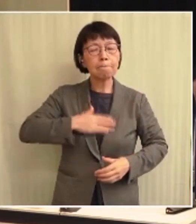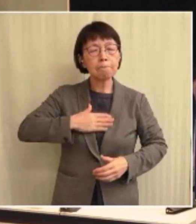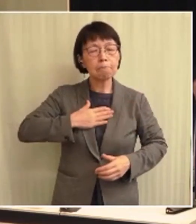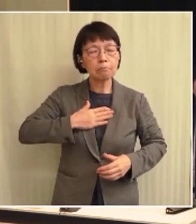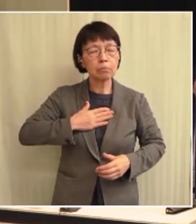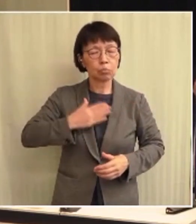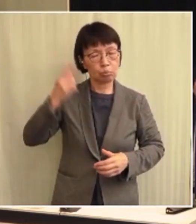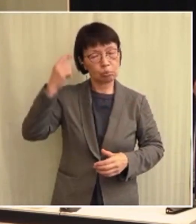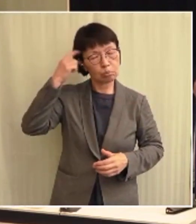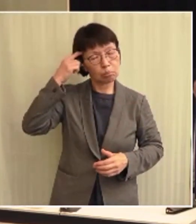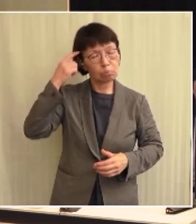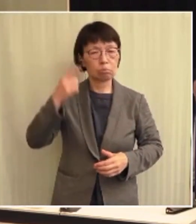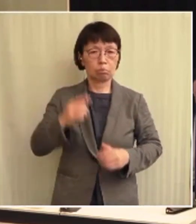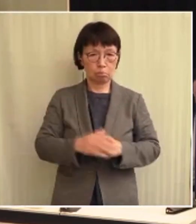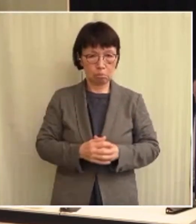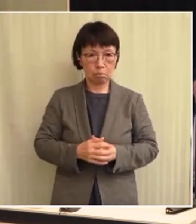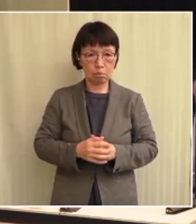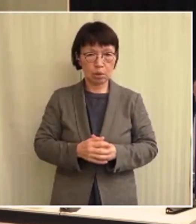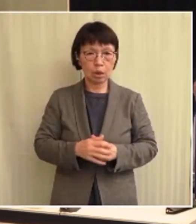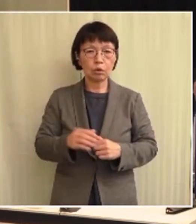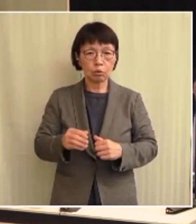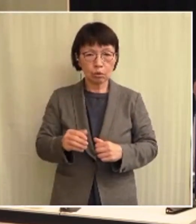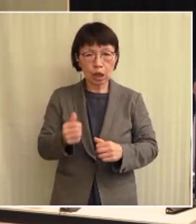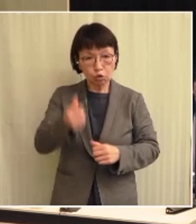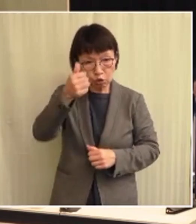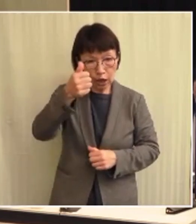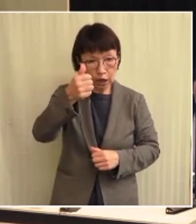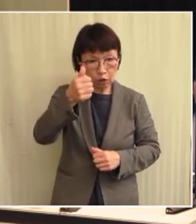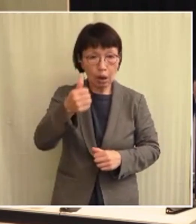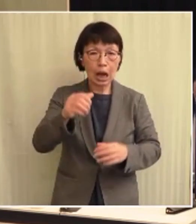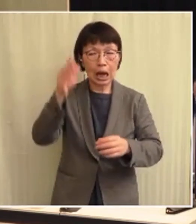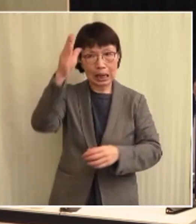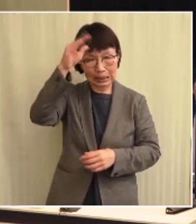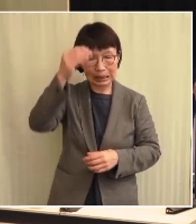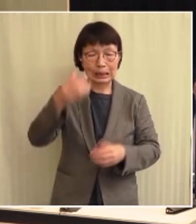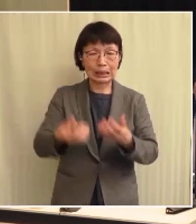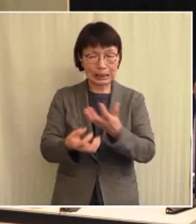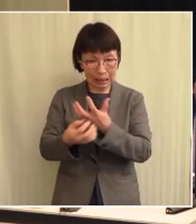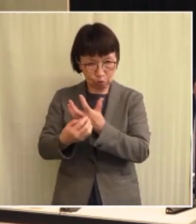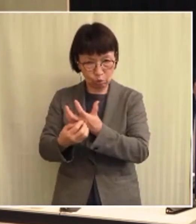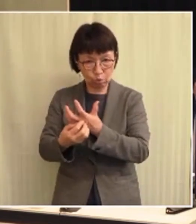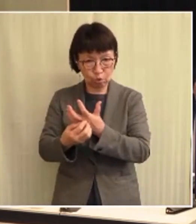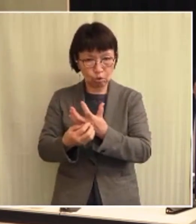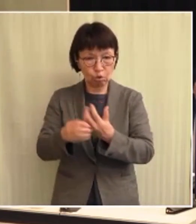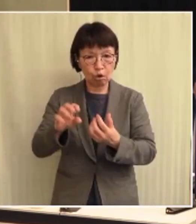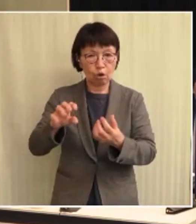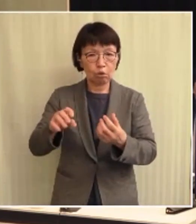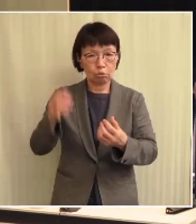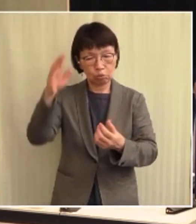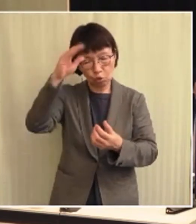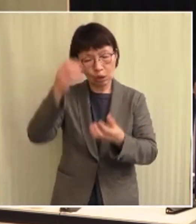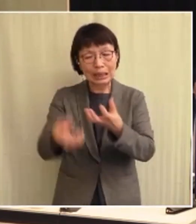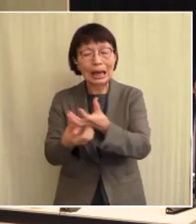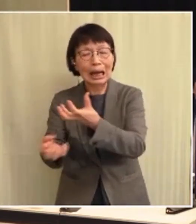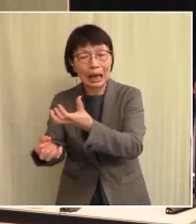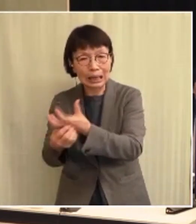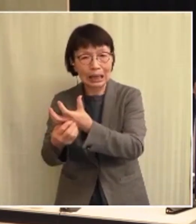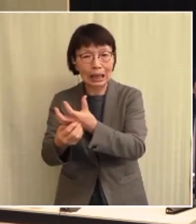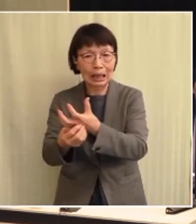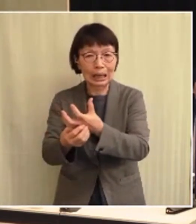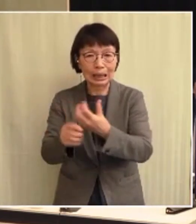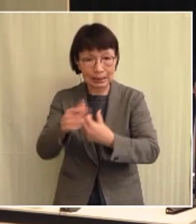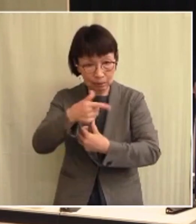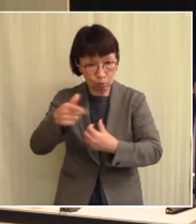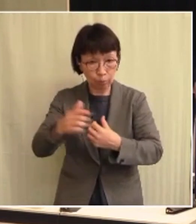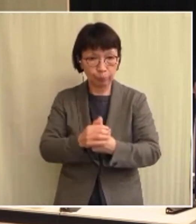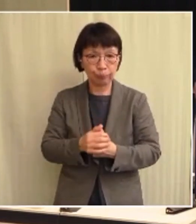そして、主菜につきましては、チキンカツに唐揚げにちくわ天ということで、がっつり系弁当の定番をご用意しまして、そ